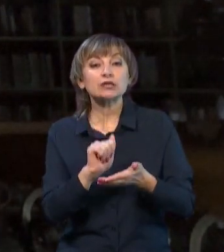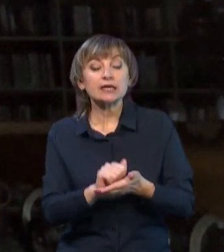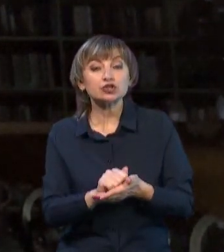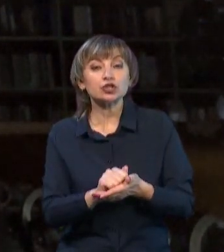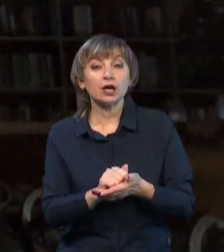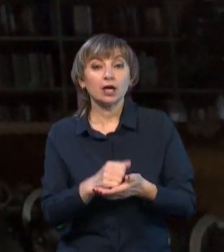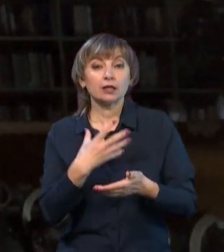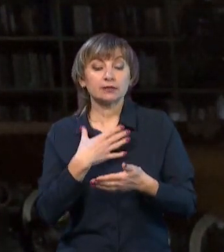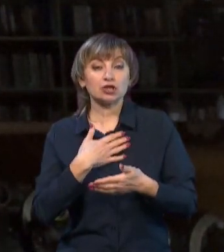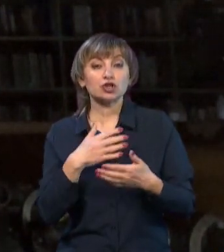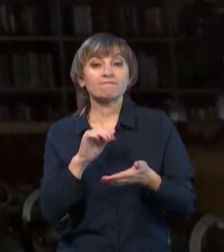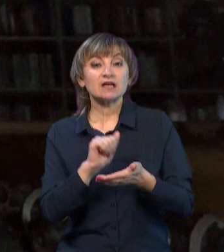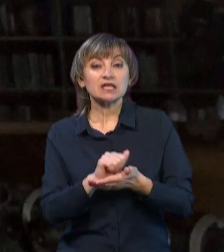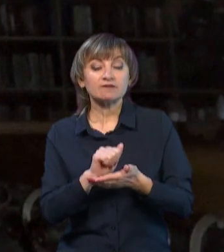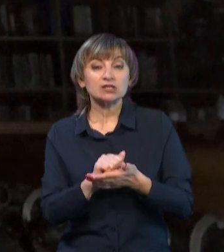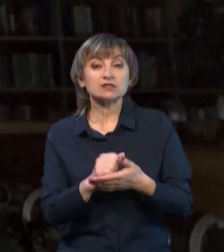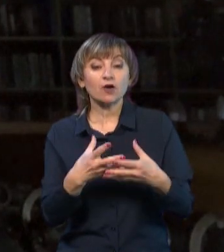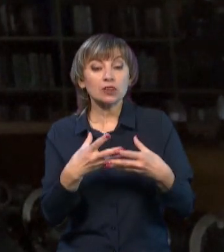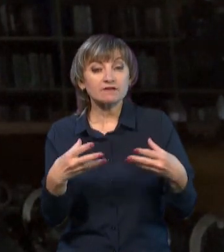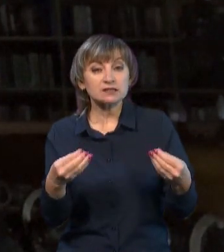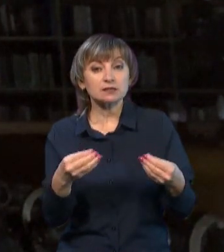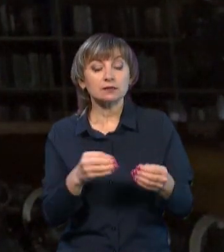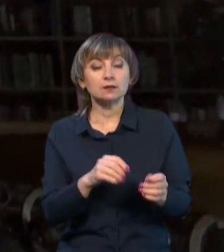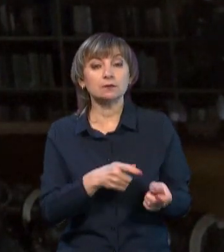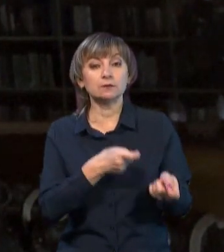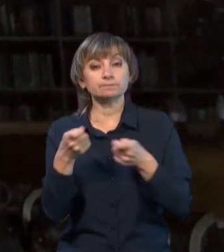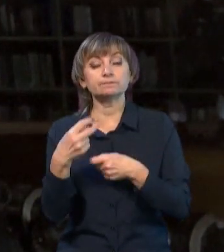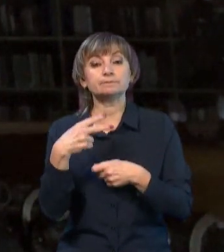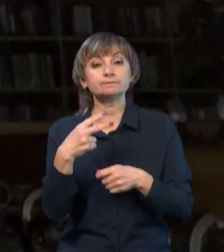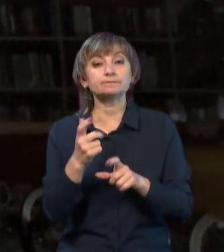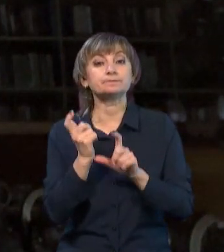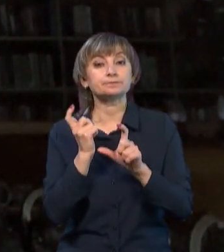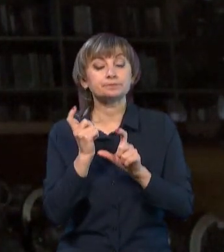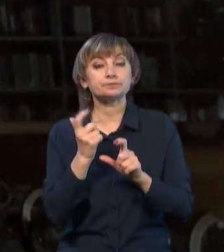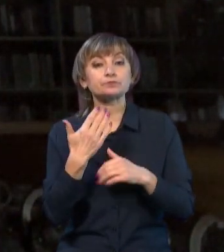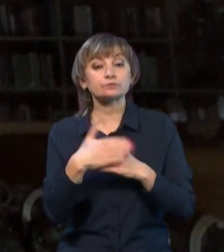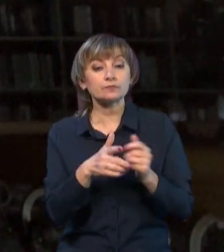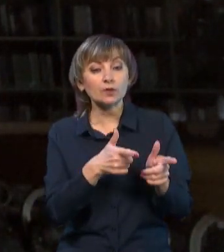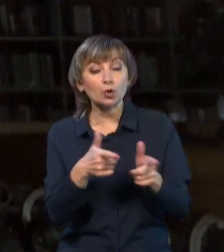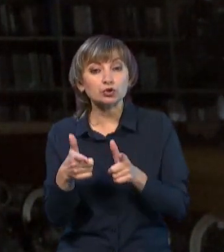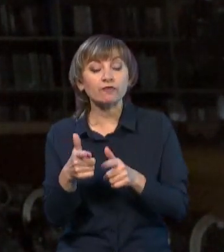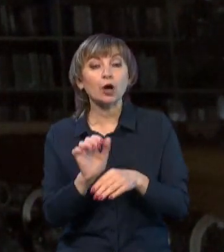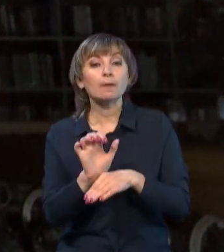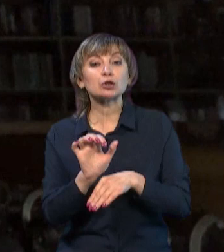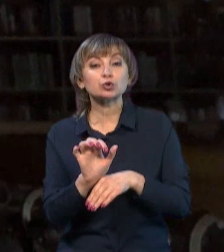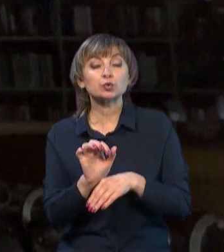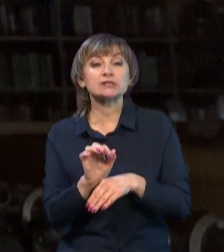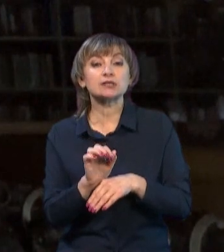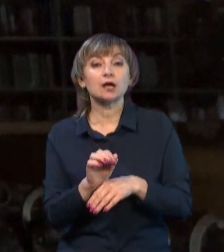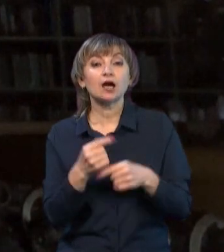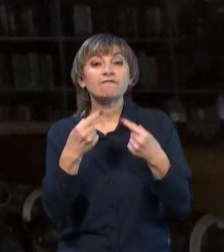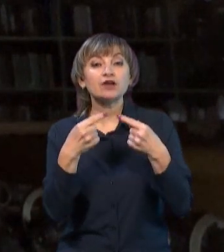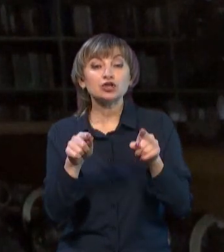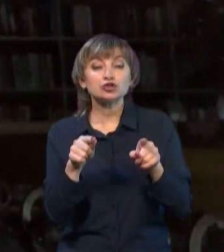Власне, наше видавництво навесні вивезло 20 вантажівок уже готової продукції в